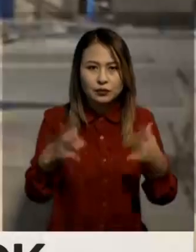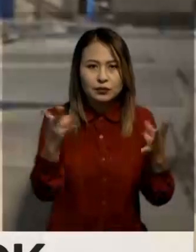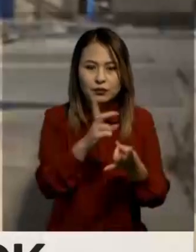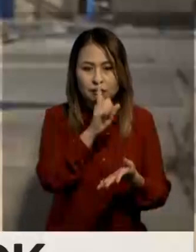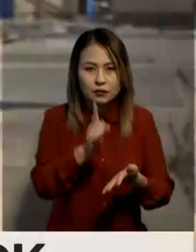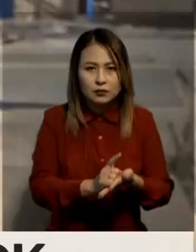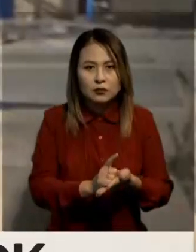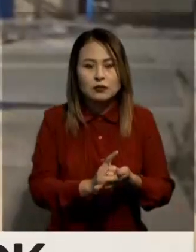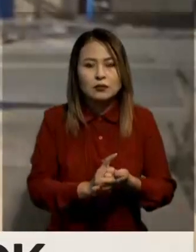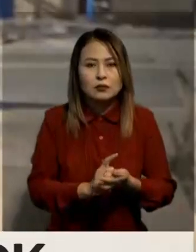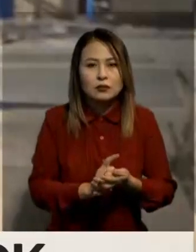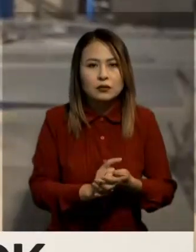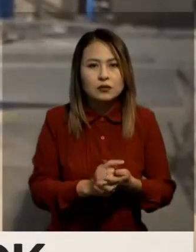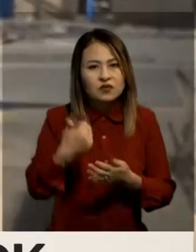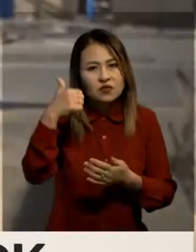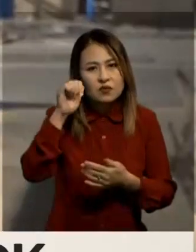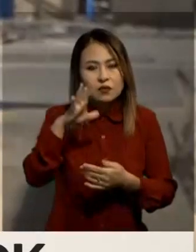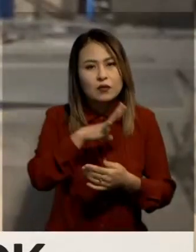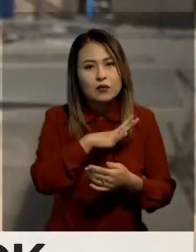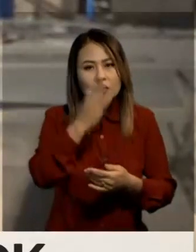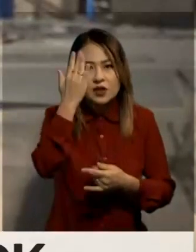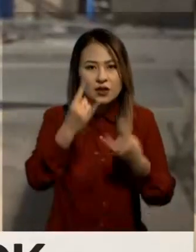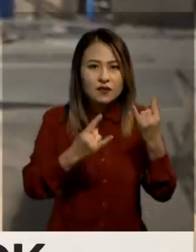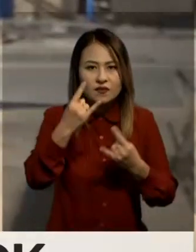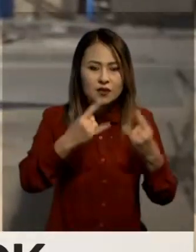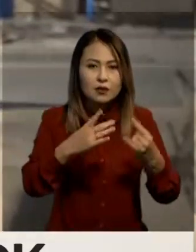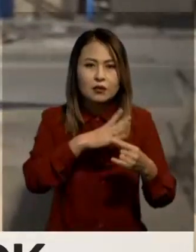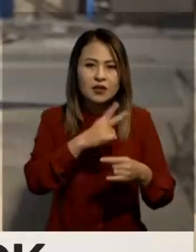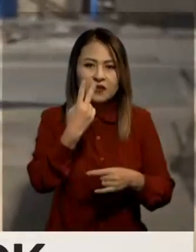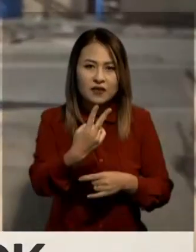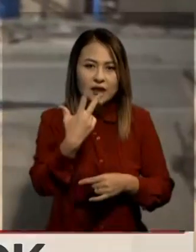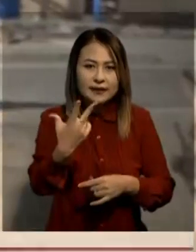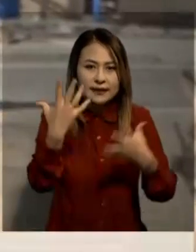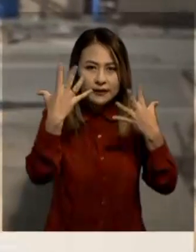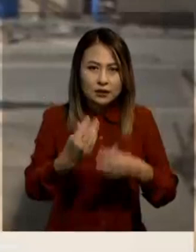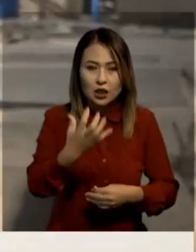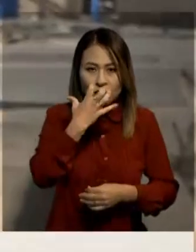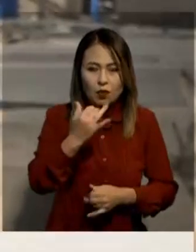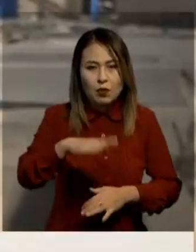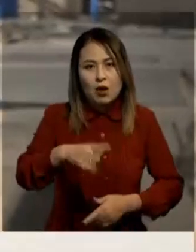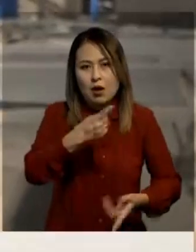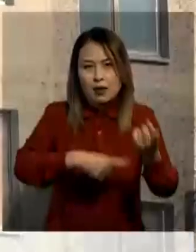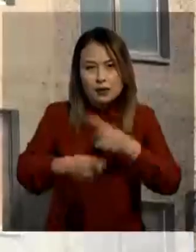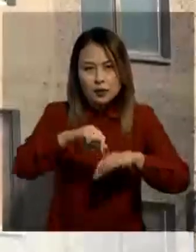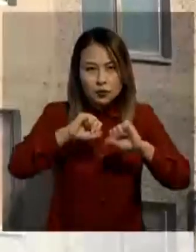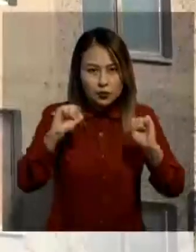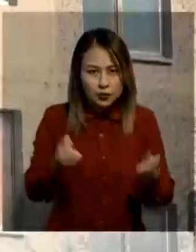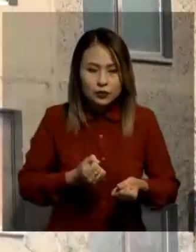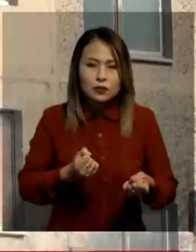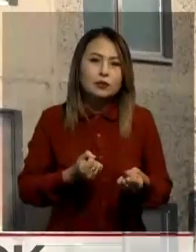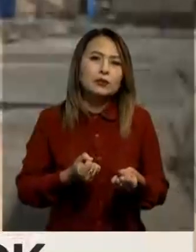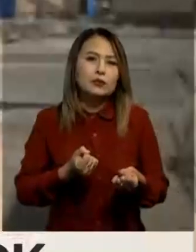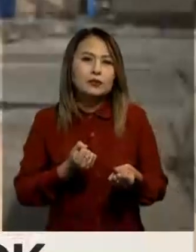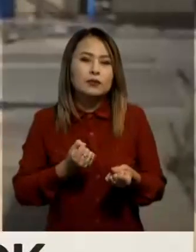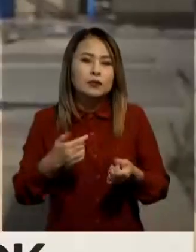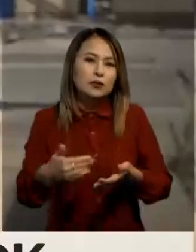қой. Кешегіде осындай телевизорға келіп неғылғаннан кейін бір 2-3 күн жылыды, қайта сол күйінде қалды. Жылу жоқ. Енді